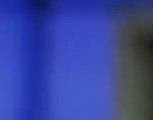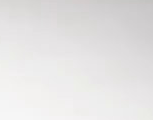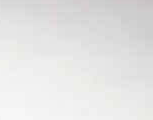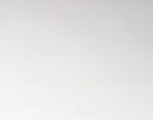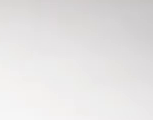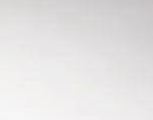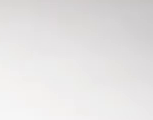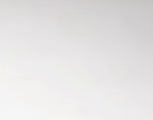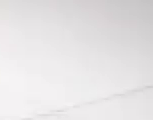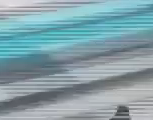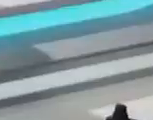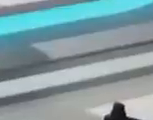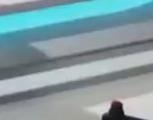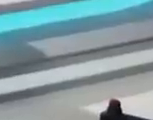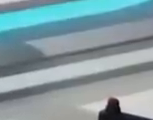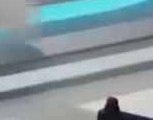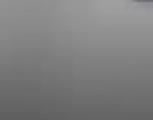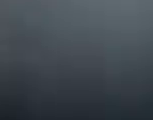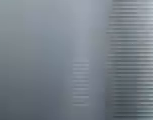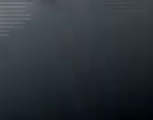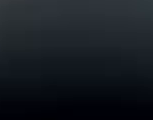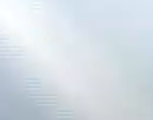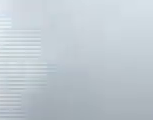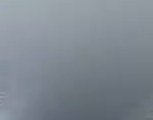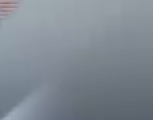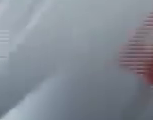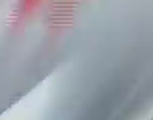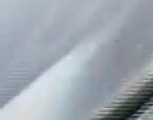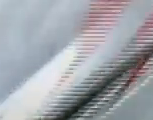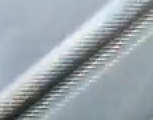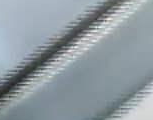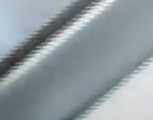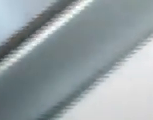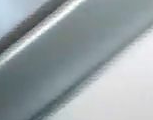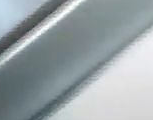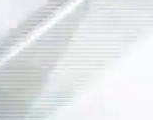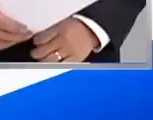Live mula sa GMA Network Center, ito ang 24 Horas.